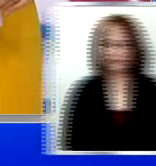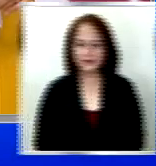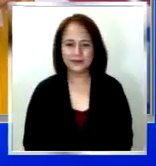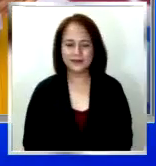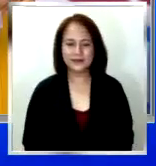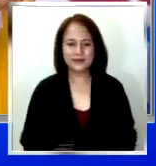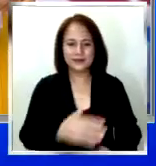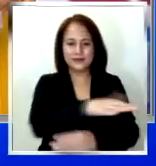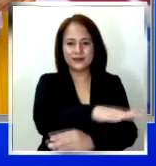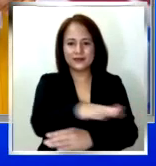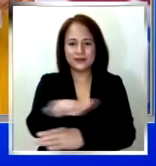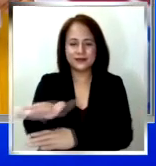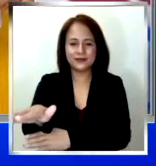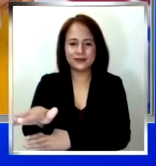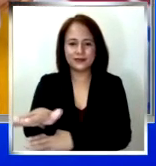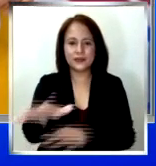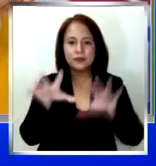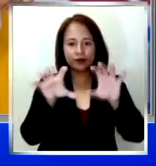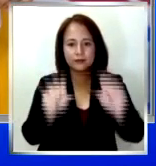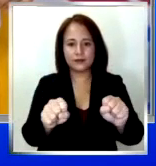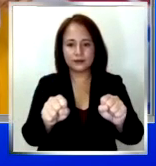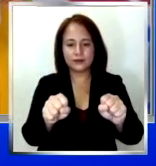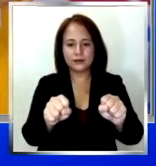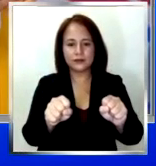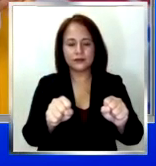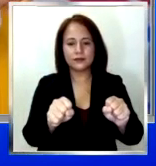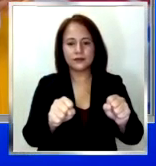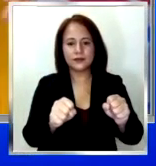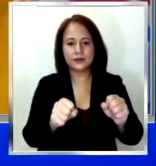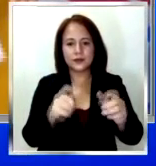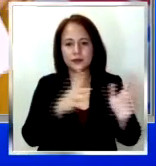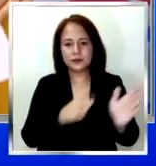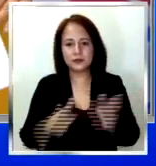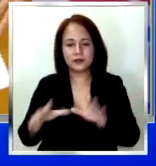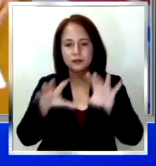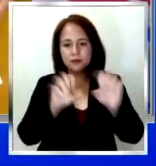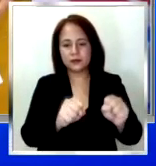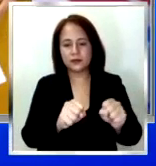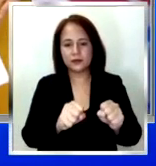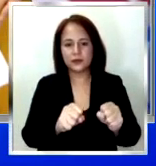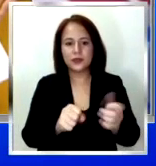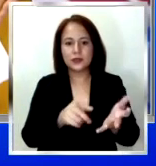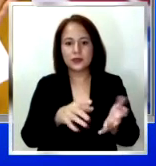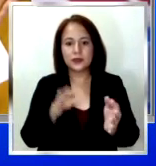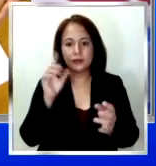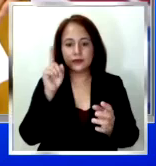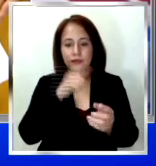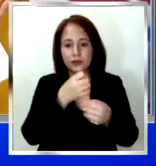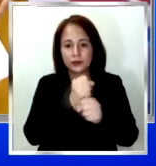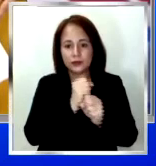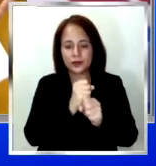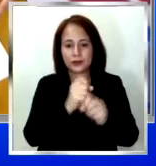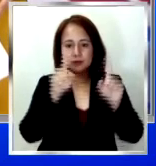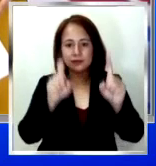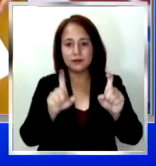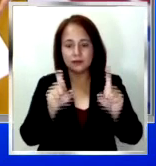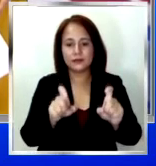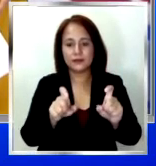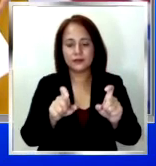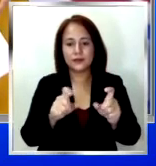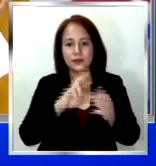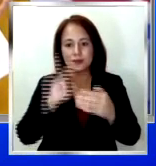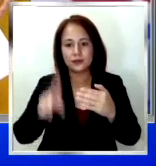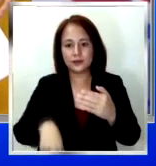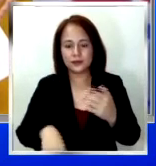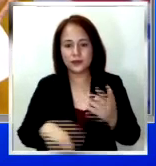kahapon po, arestado sa entrapment operation ang dalawang namemeke umano ng COVID-19 test results sa Antipolo City. Ang mga